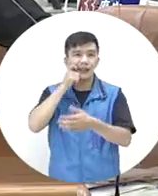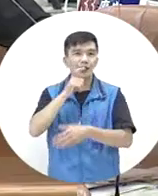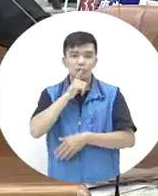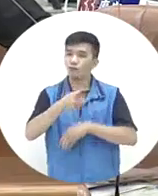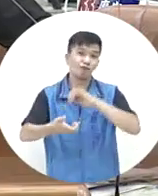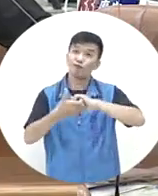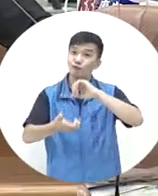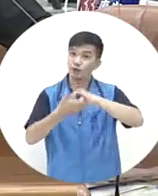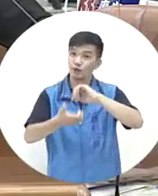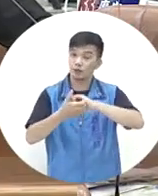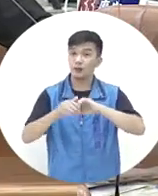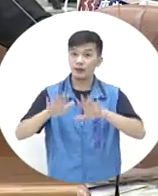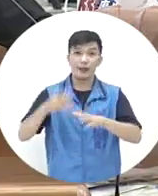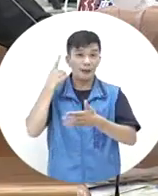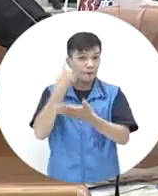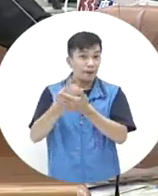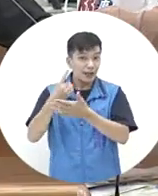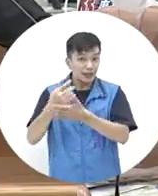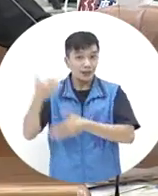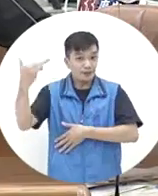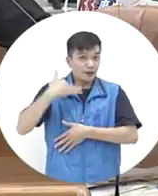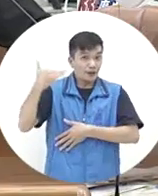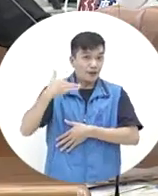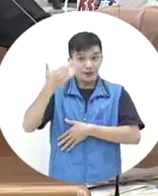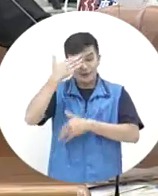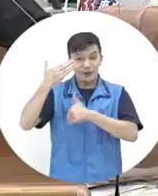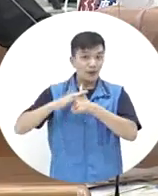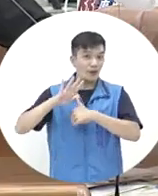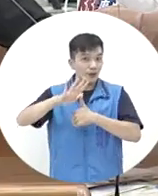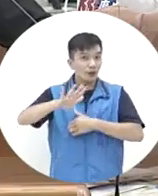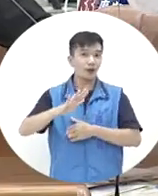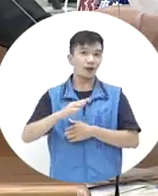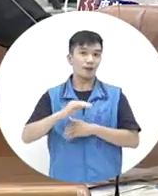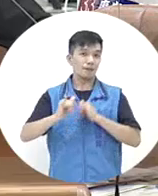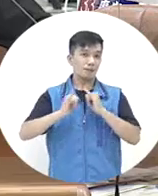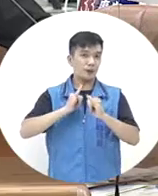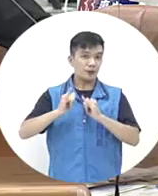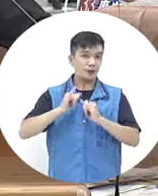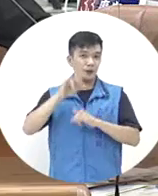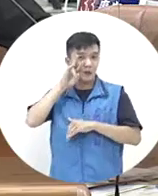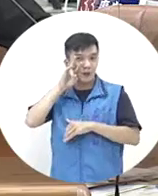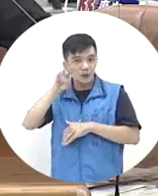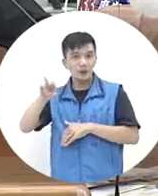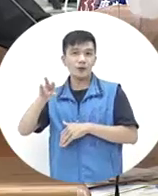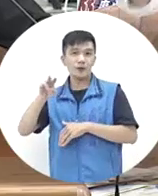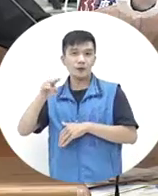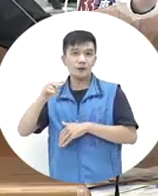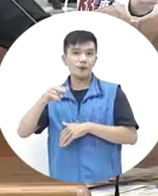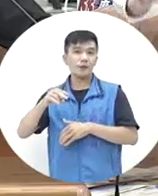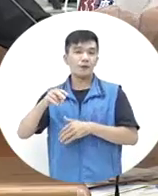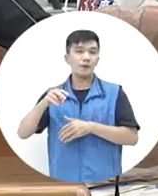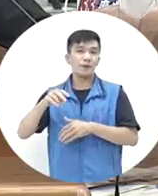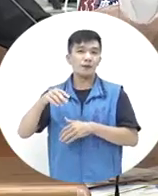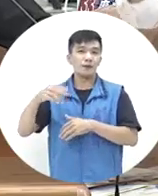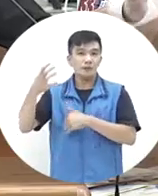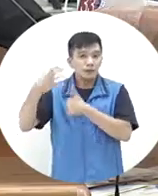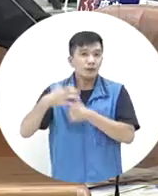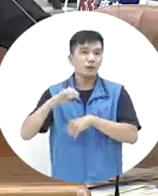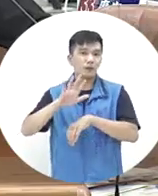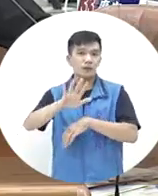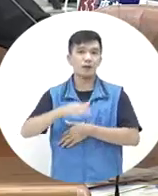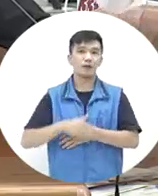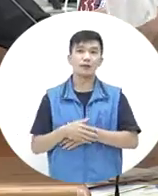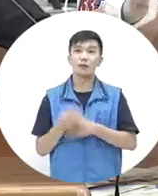天发生在台湾上面，对台湾人民造成很大威胁的事情，你不敢发表谴责，你不敢讲一句话，你对中